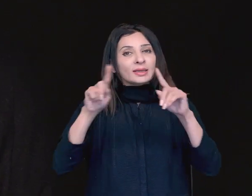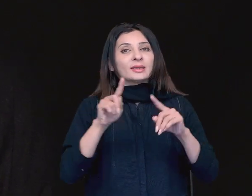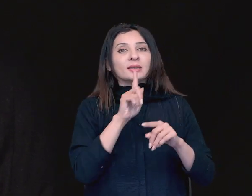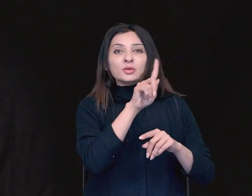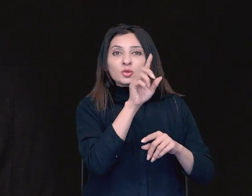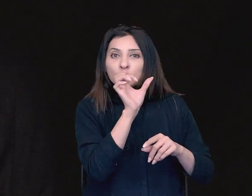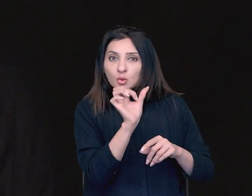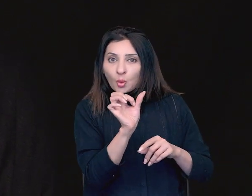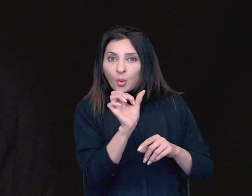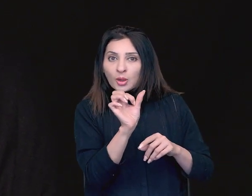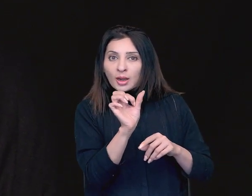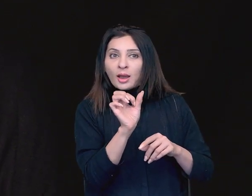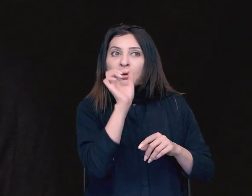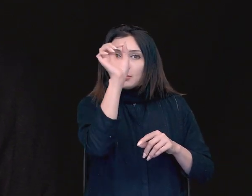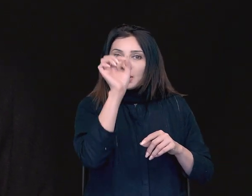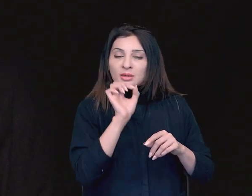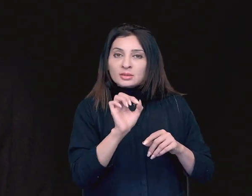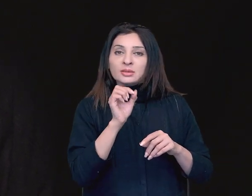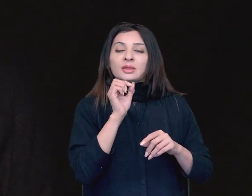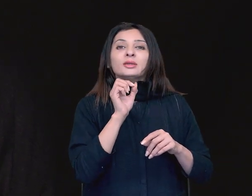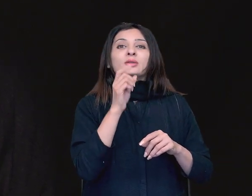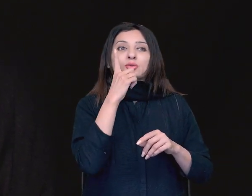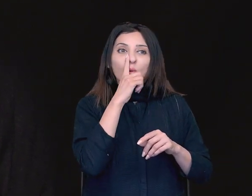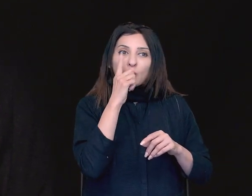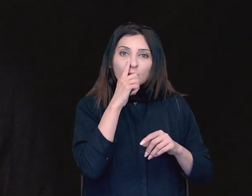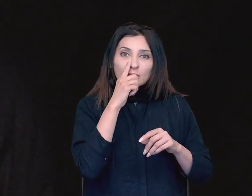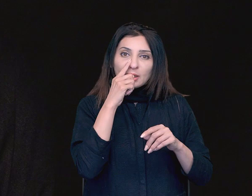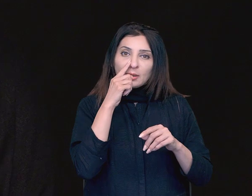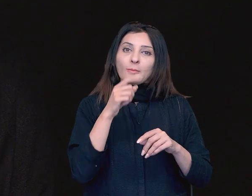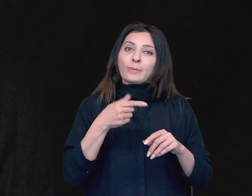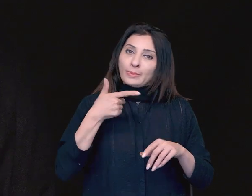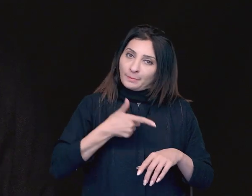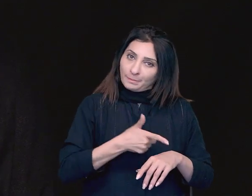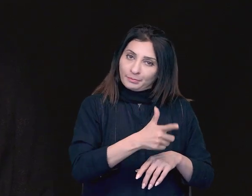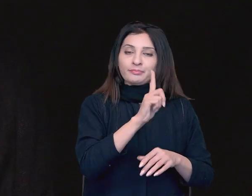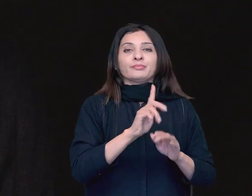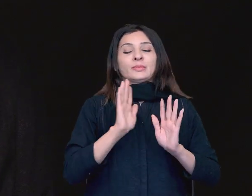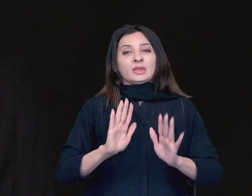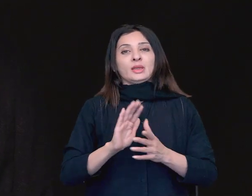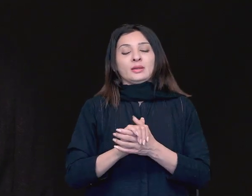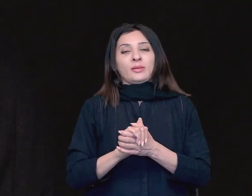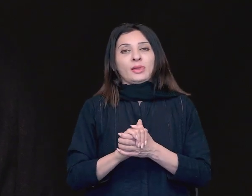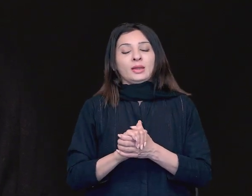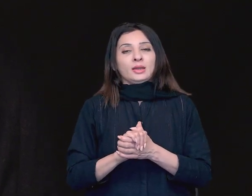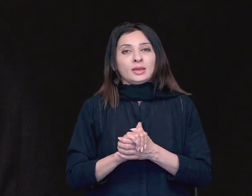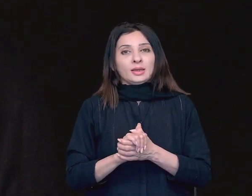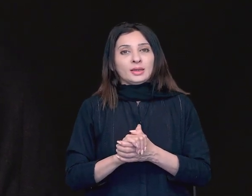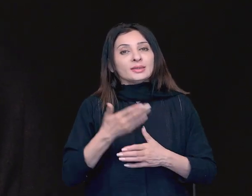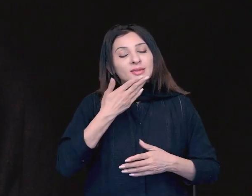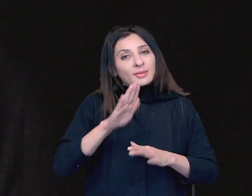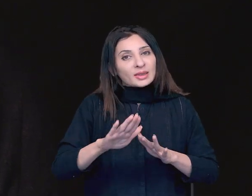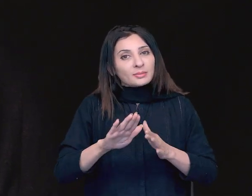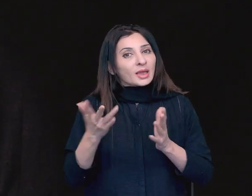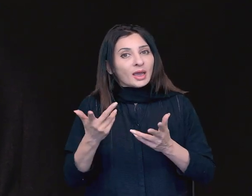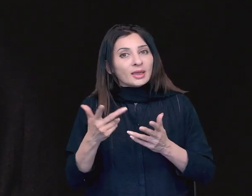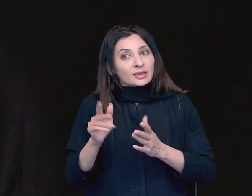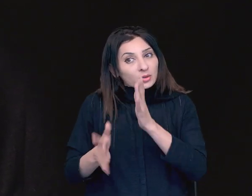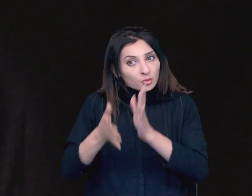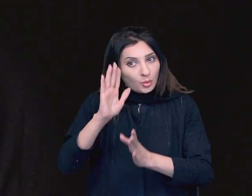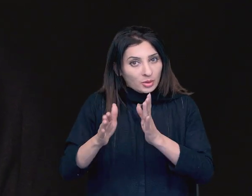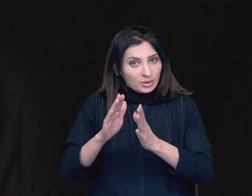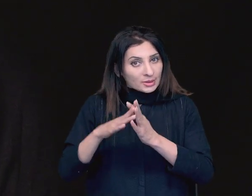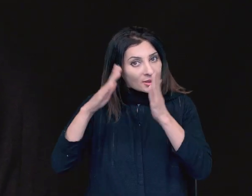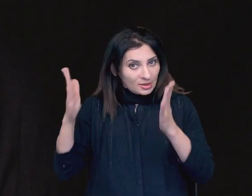बच्चियां ज़्यादा पढ़ रही हैं, आपके गांव और छोटी जगहों की बच्चियां ज़्यादा नहीं पढ़ रही, और वो 16% के सिर्फ 28% बच्चियां